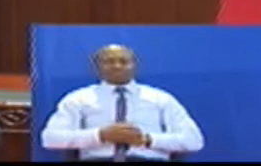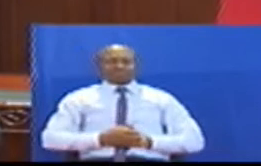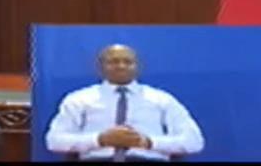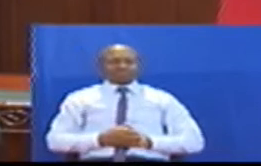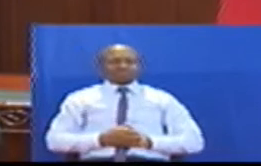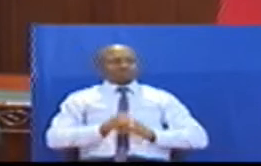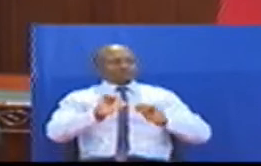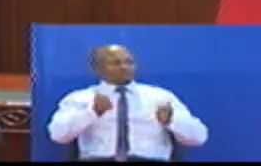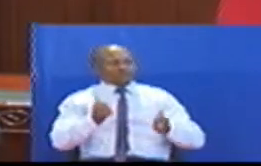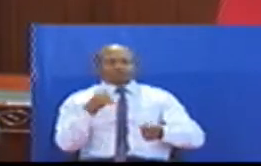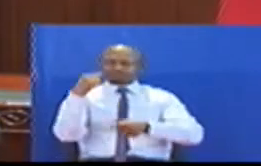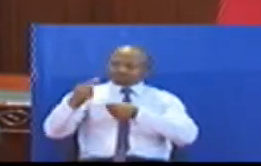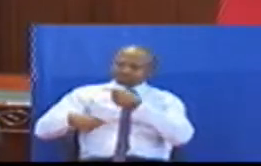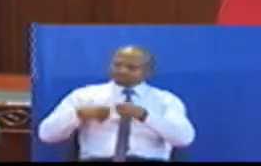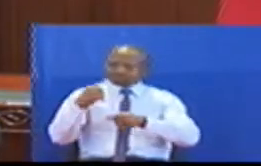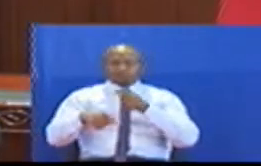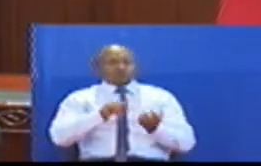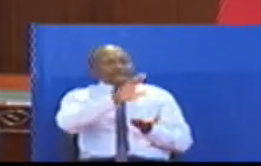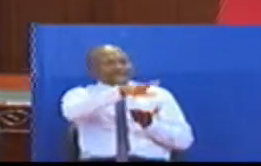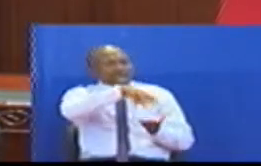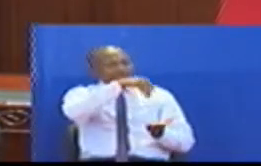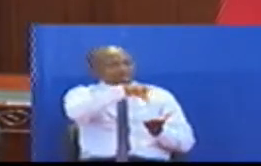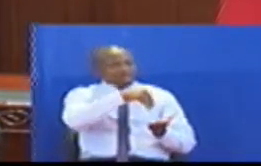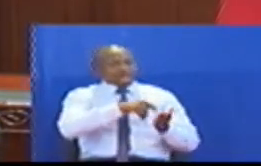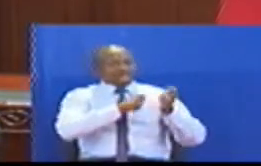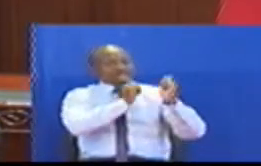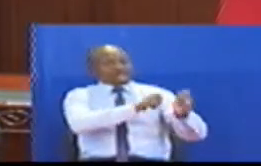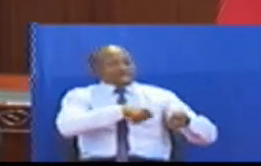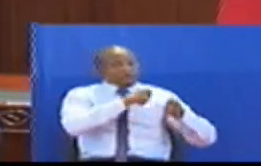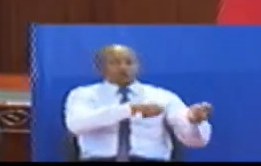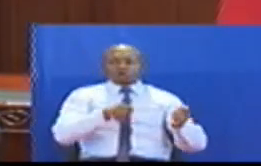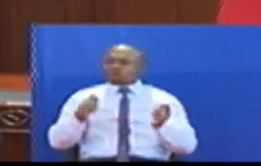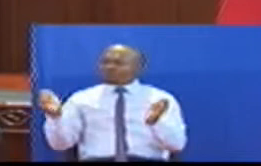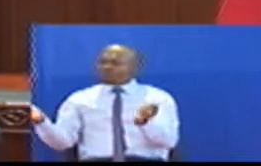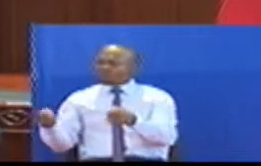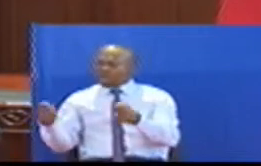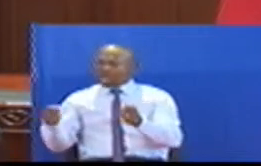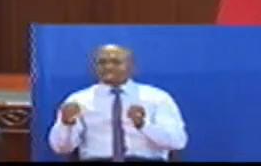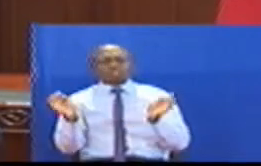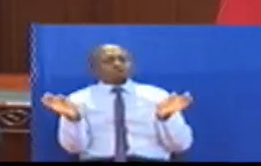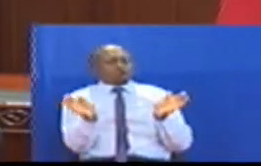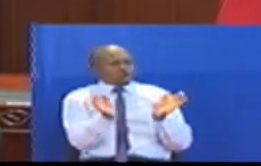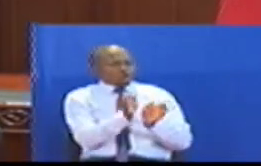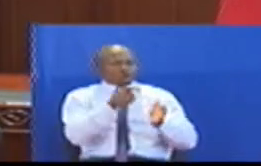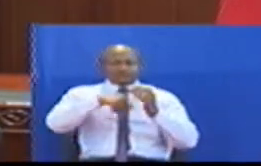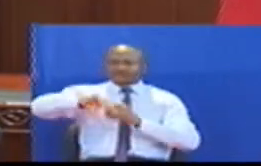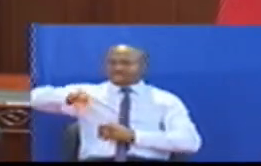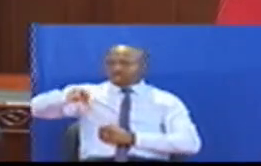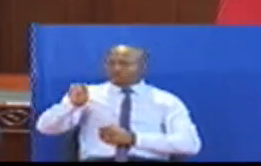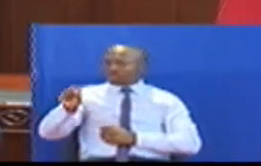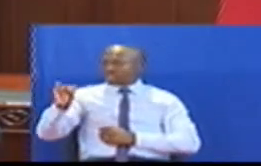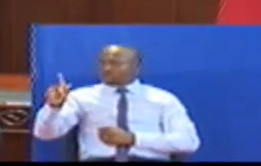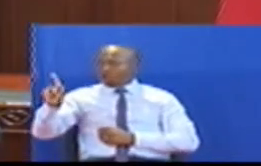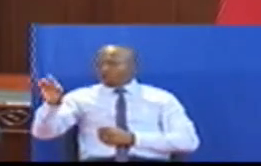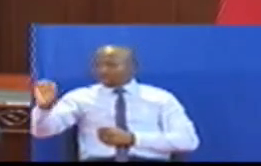bado tunaendelea na ufinyu wa ardhi ya kilimo na ufugaji katika jimbo la Sikonge. Mheshimiwa Waziri wa Maliasili alipotembelea Sikonge